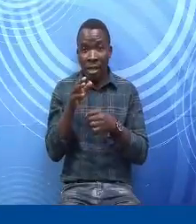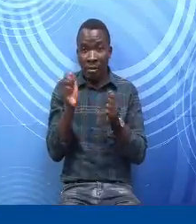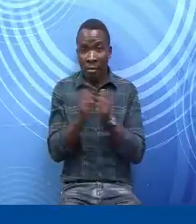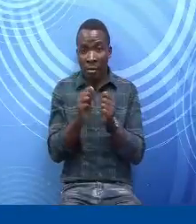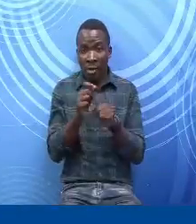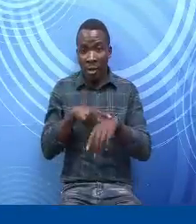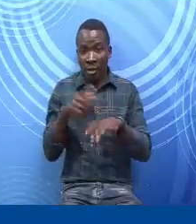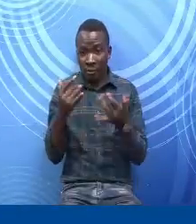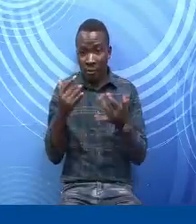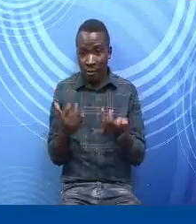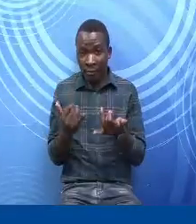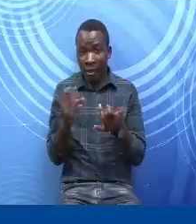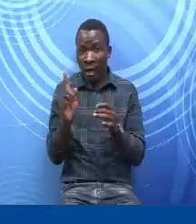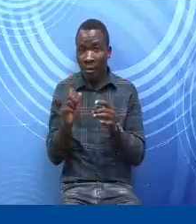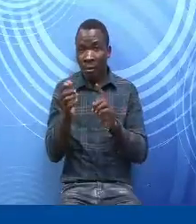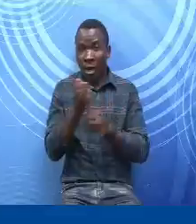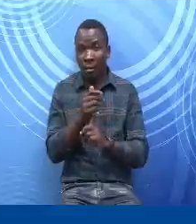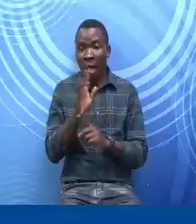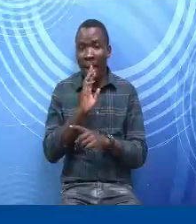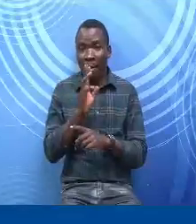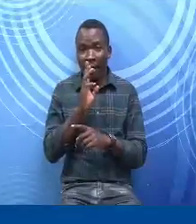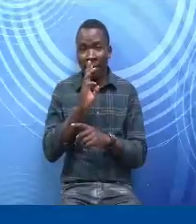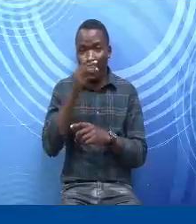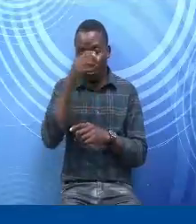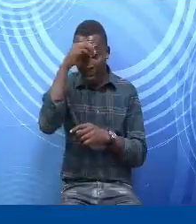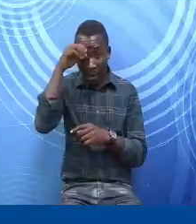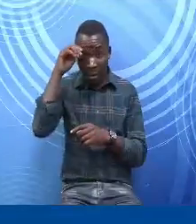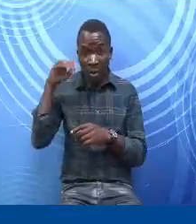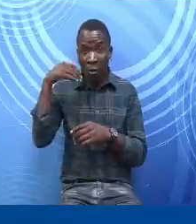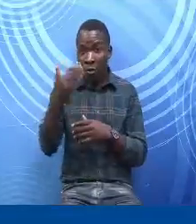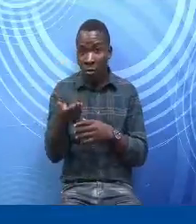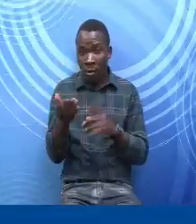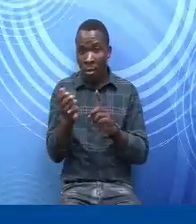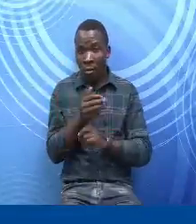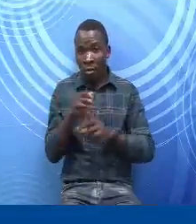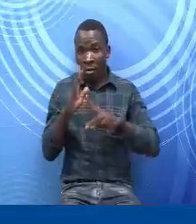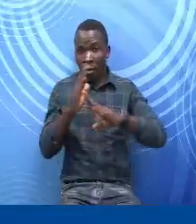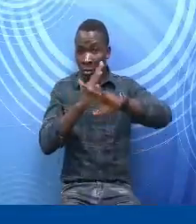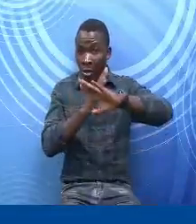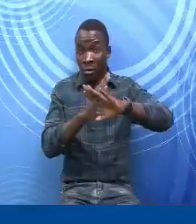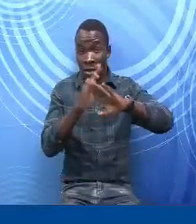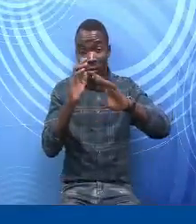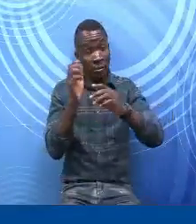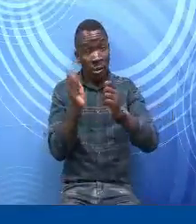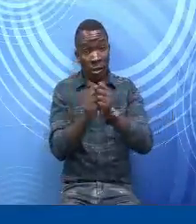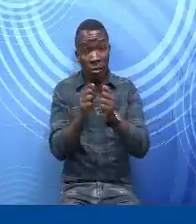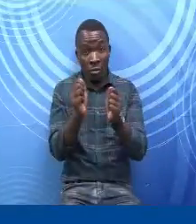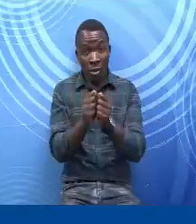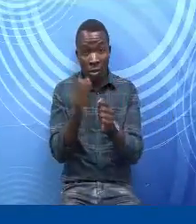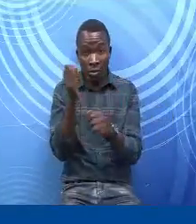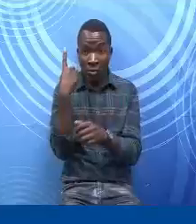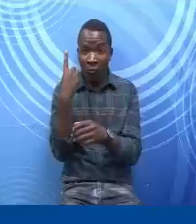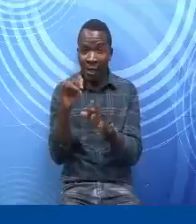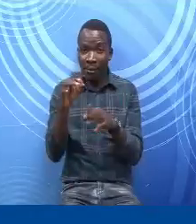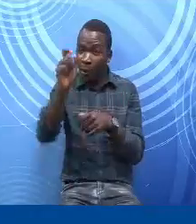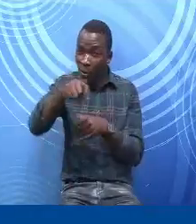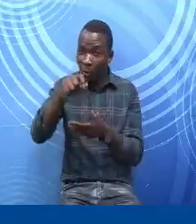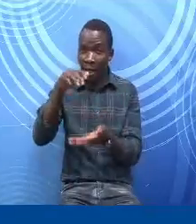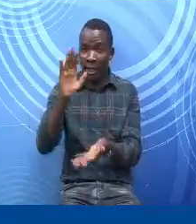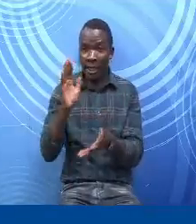ntabwo twaba tubona amazi bitugoye, none ngo tubone uko twakwirinda bitworoheye. Urumva nimba tuyakenera